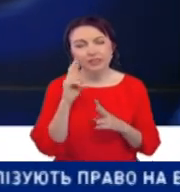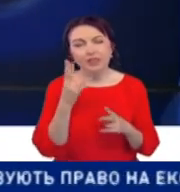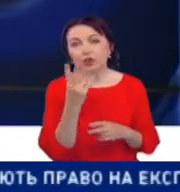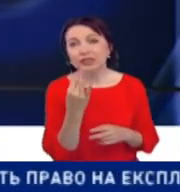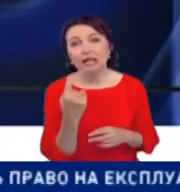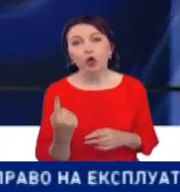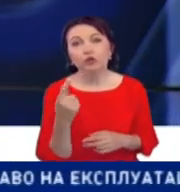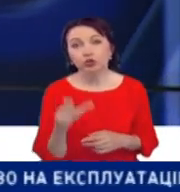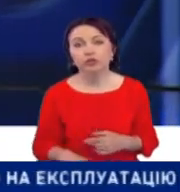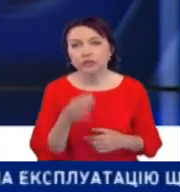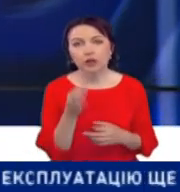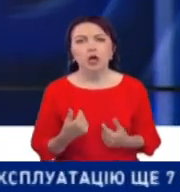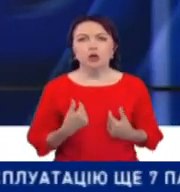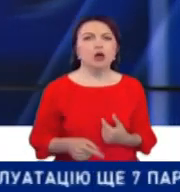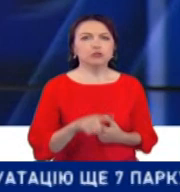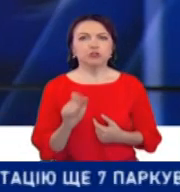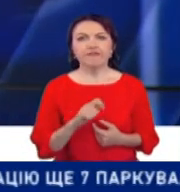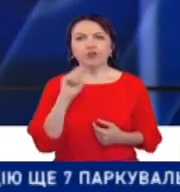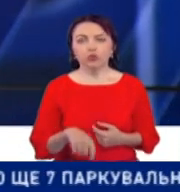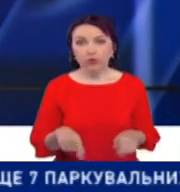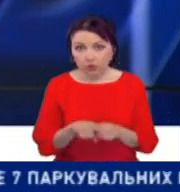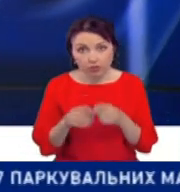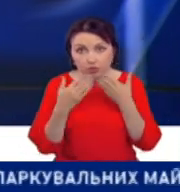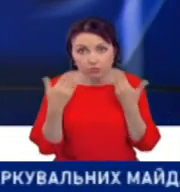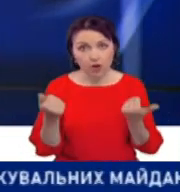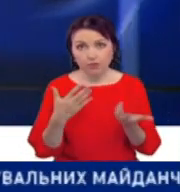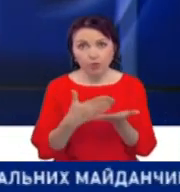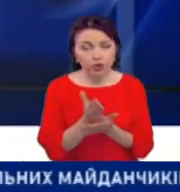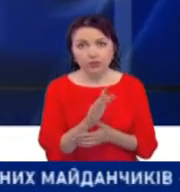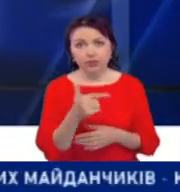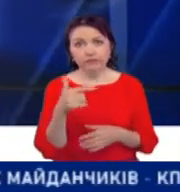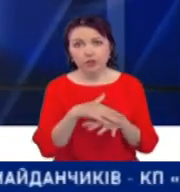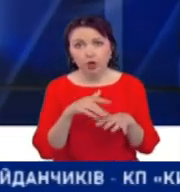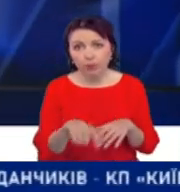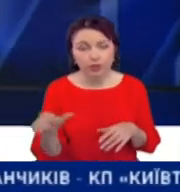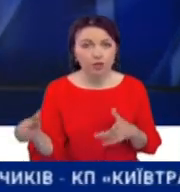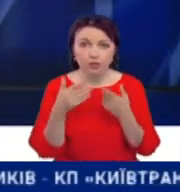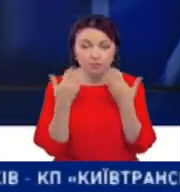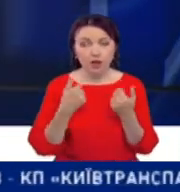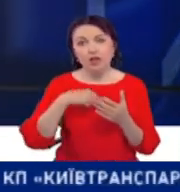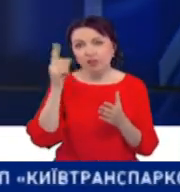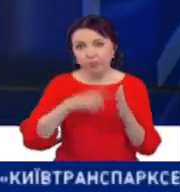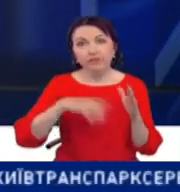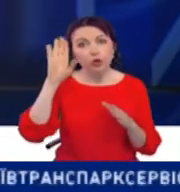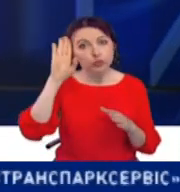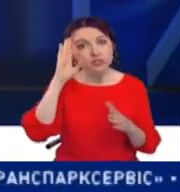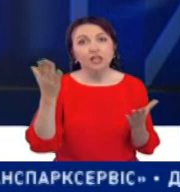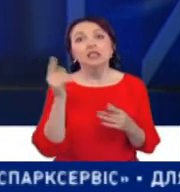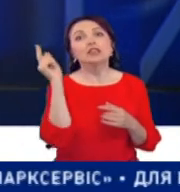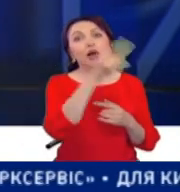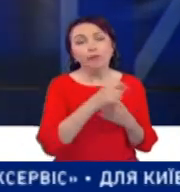б сьогодні сказала, я за війну. Нема таких ні політиків, ні громадян. І я впевнений, що і хлопці, які там